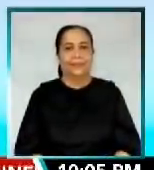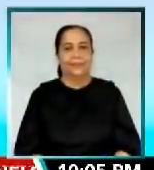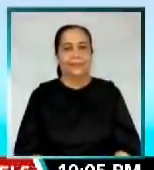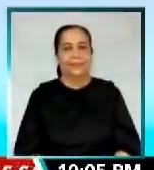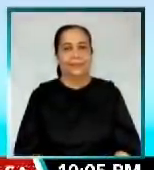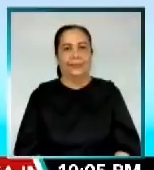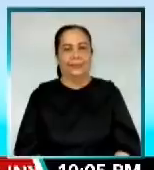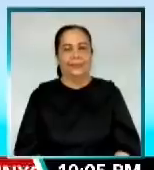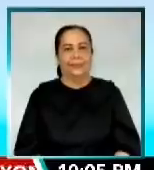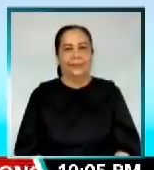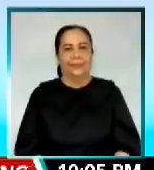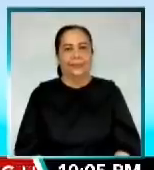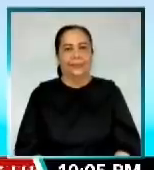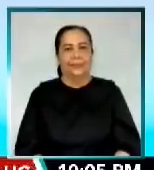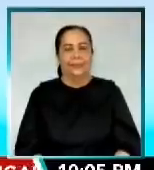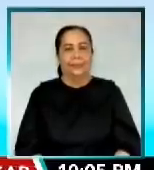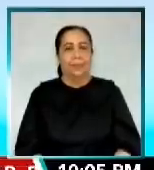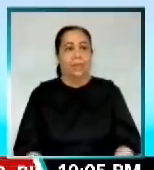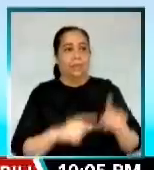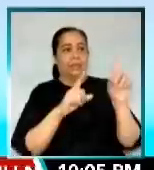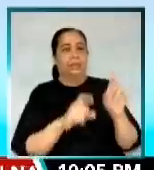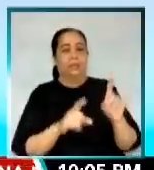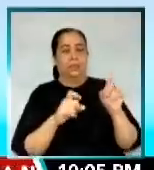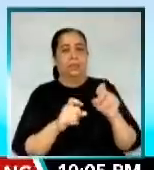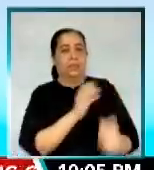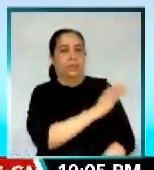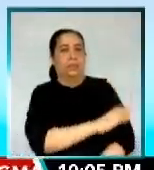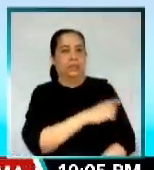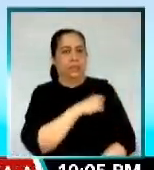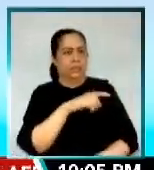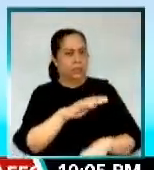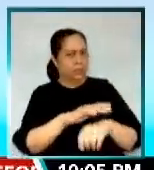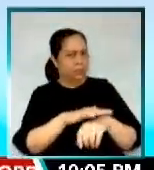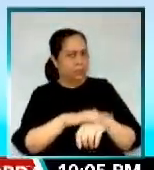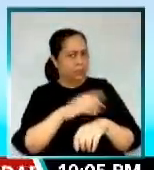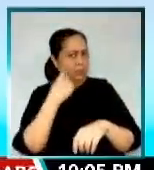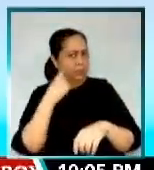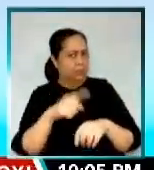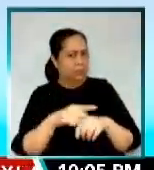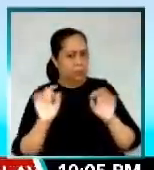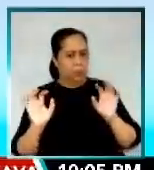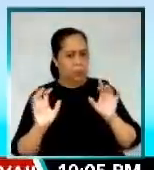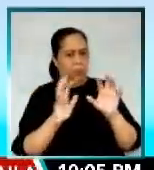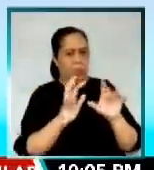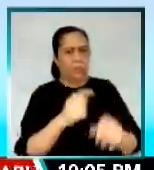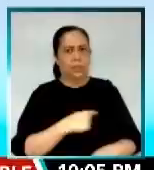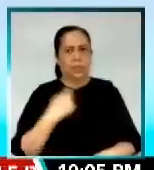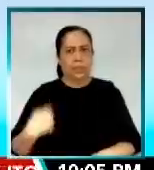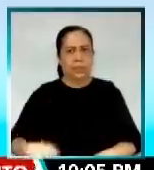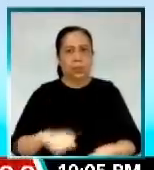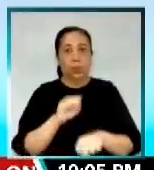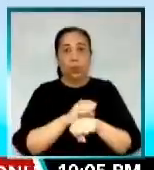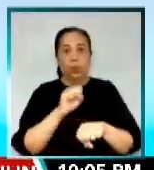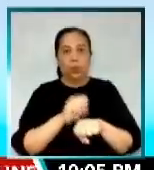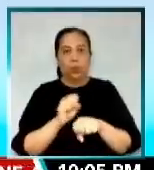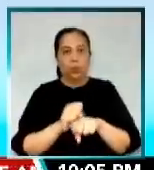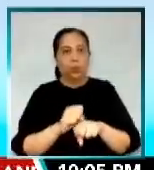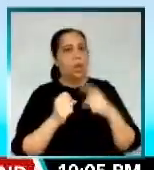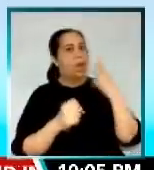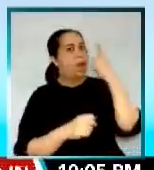Isang diagnostic clinic sa Quezon City ang sinita matapos magkumpulan ng ilang Chinese workers na magpapaswab test